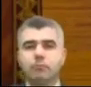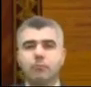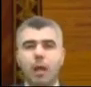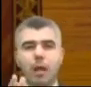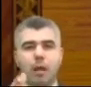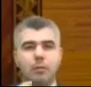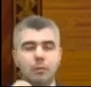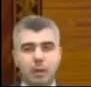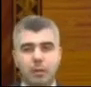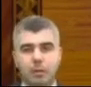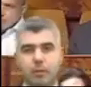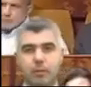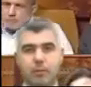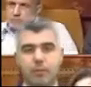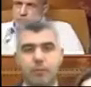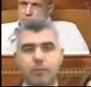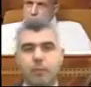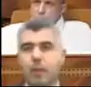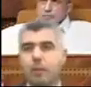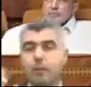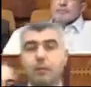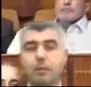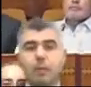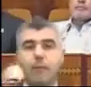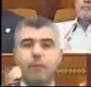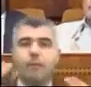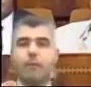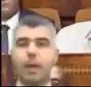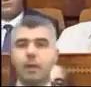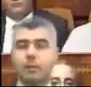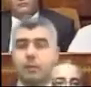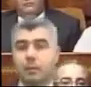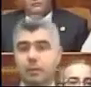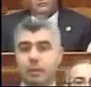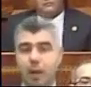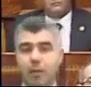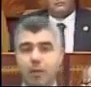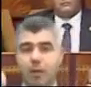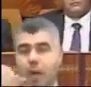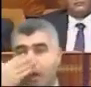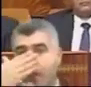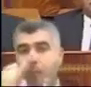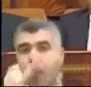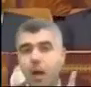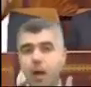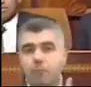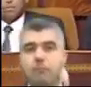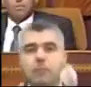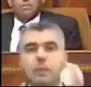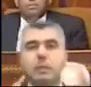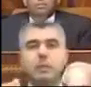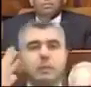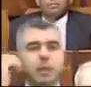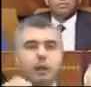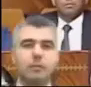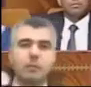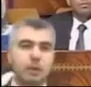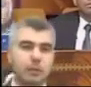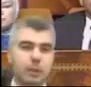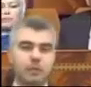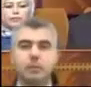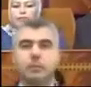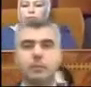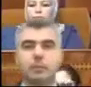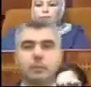وأمن البحر، ولكن كان هناك أيضا الفنانون حيث الذين كانوا يتوجهون